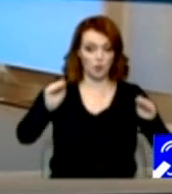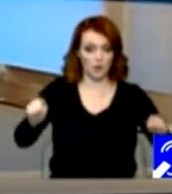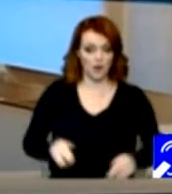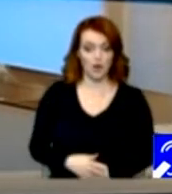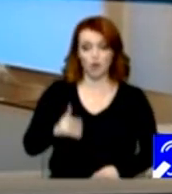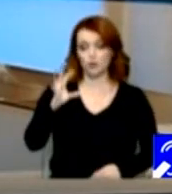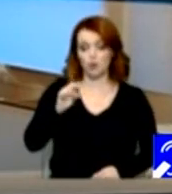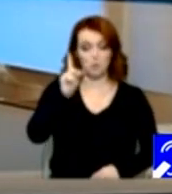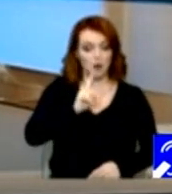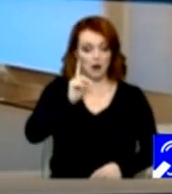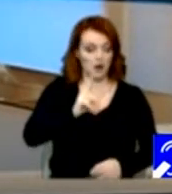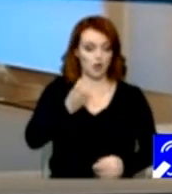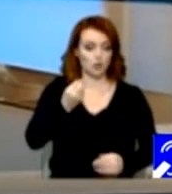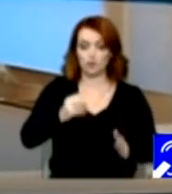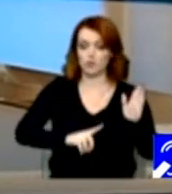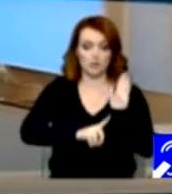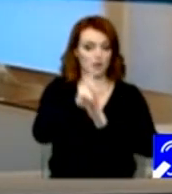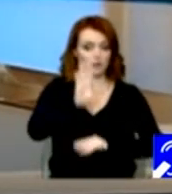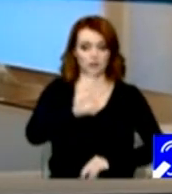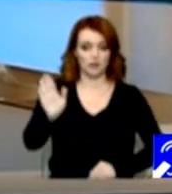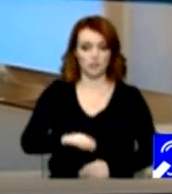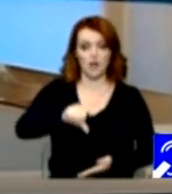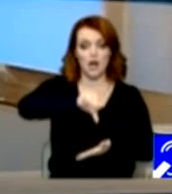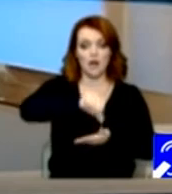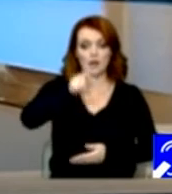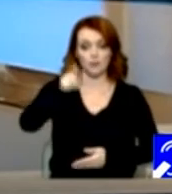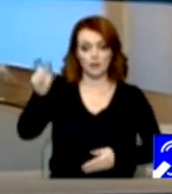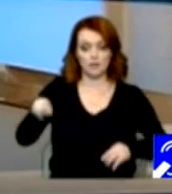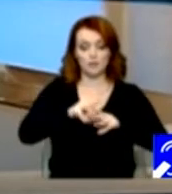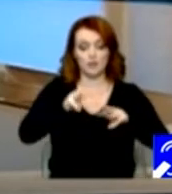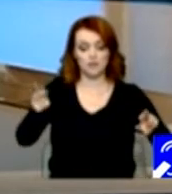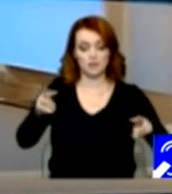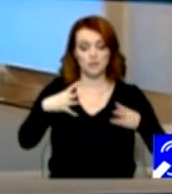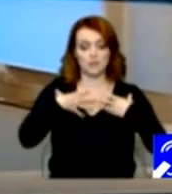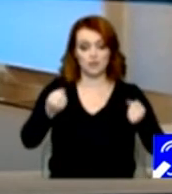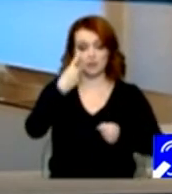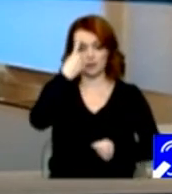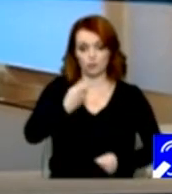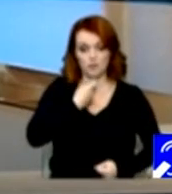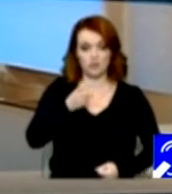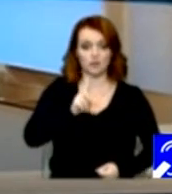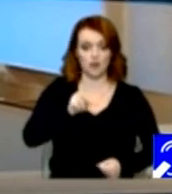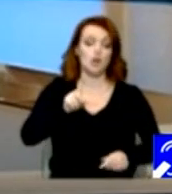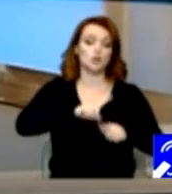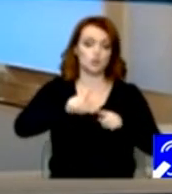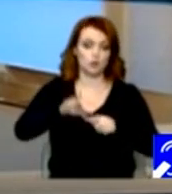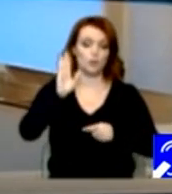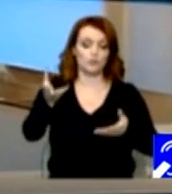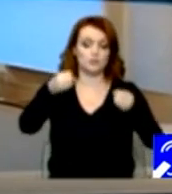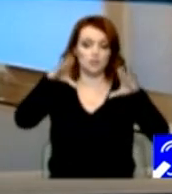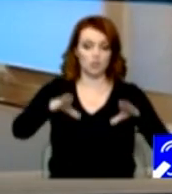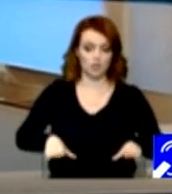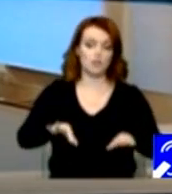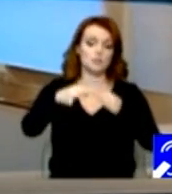nefuncțional reprezentanții Ministerului Sănătății au spus că sunt pe ultima sută de metri în elaborarea unei decizii care îi va permite